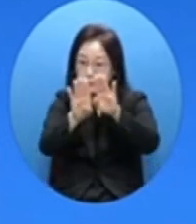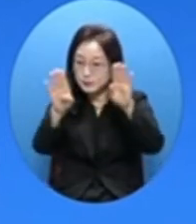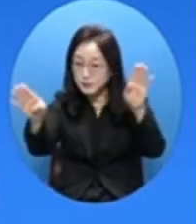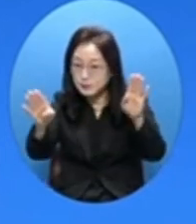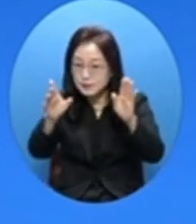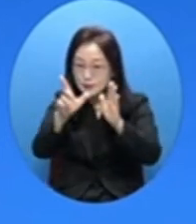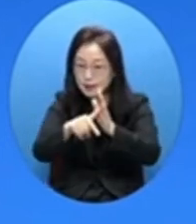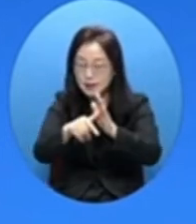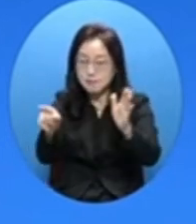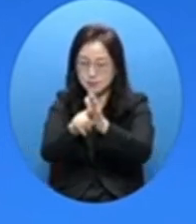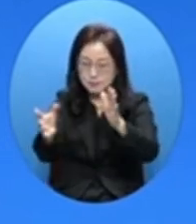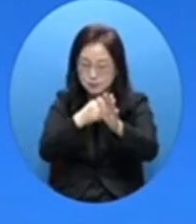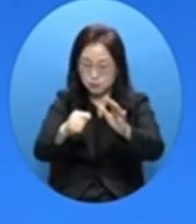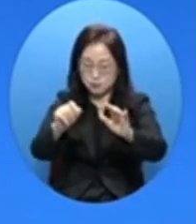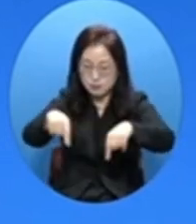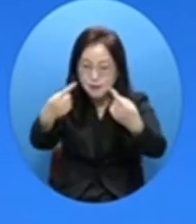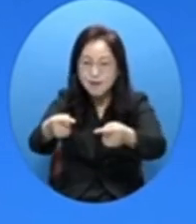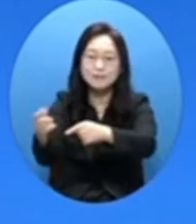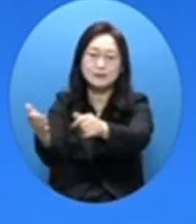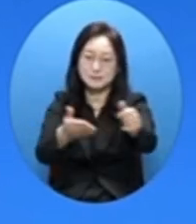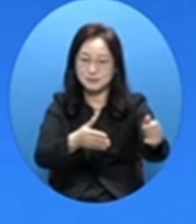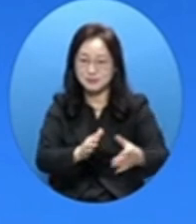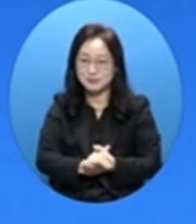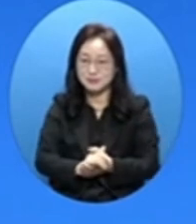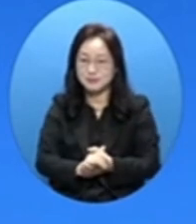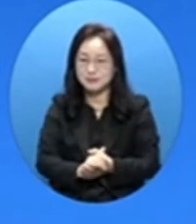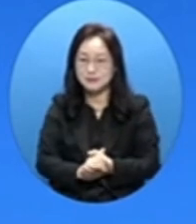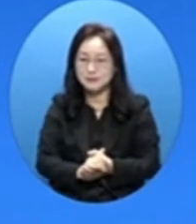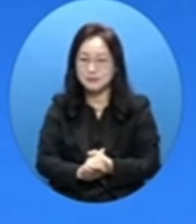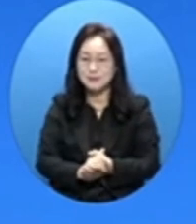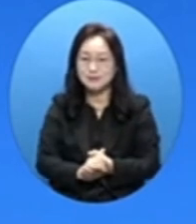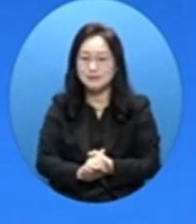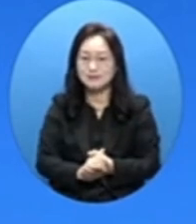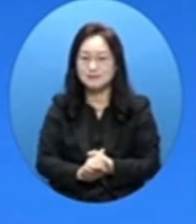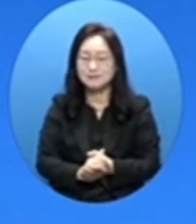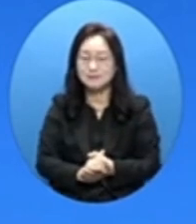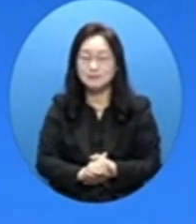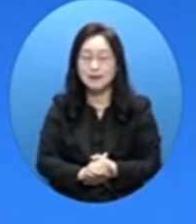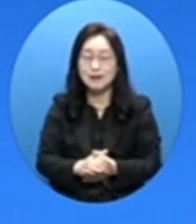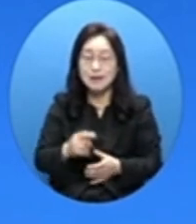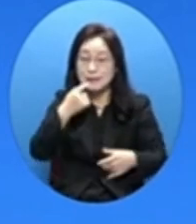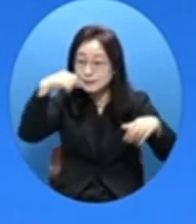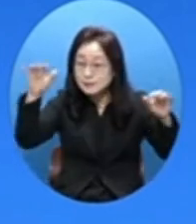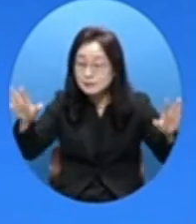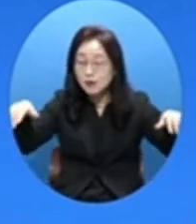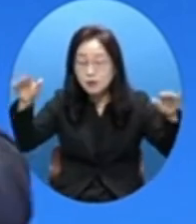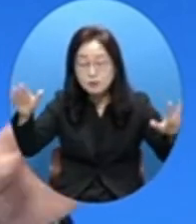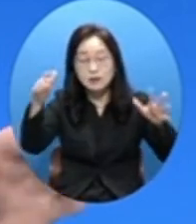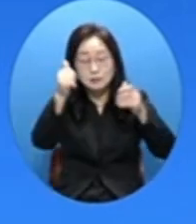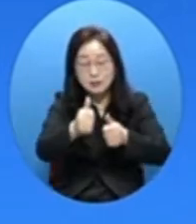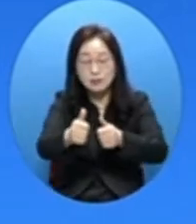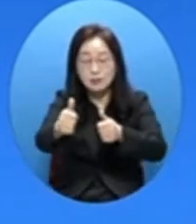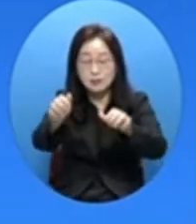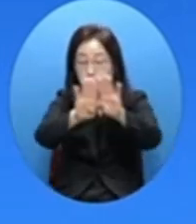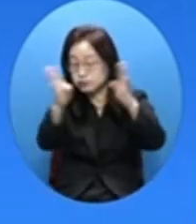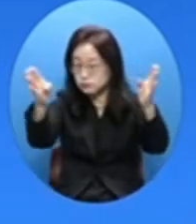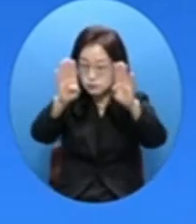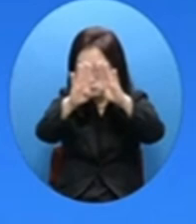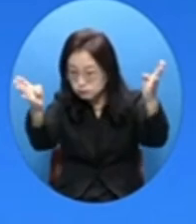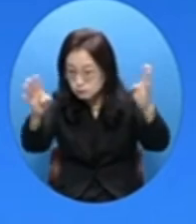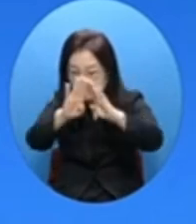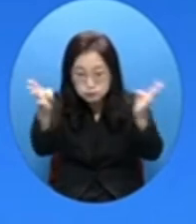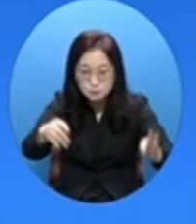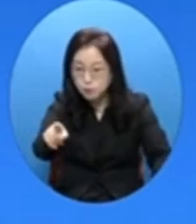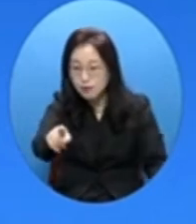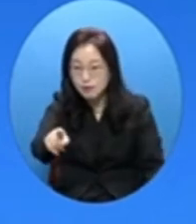안으로 들어가시길 바랍니다. 그래서 그냥 천사를 따라 나와보니까 문이 척척척척 열리는데 꾸미가